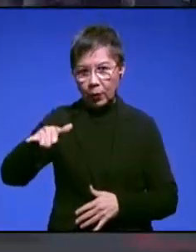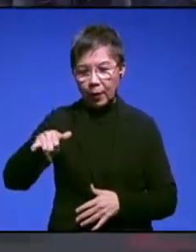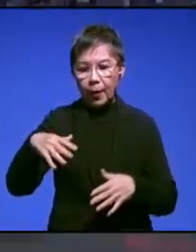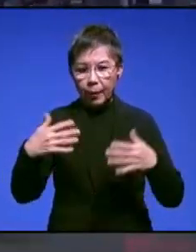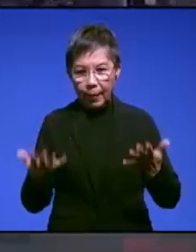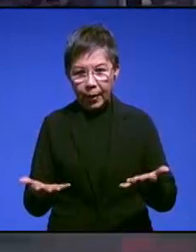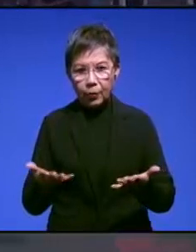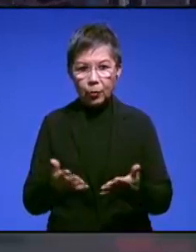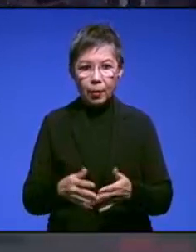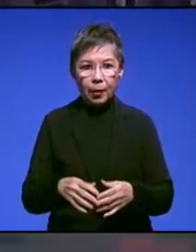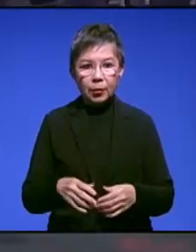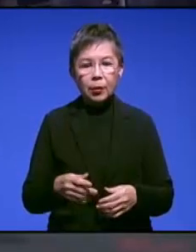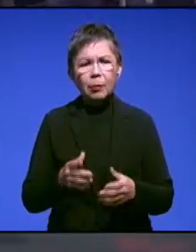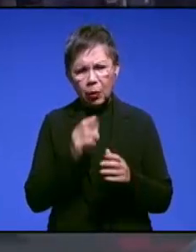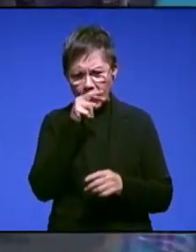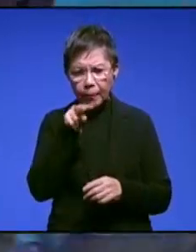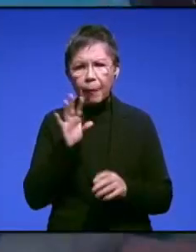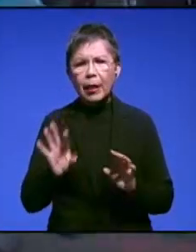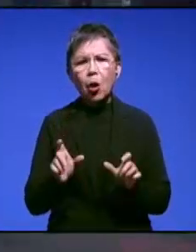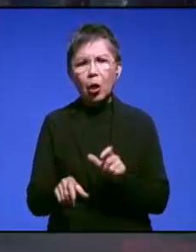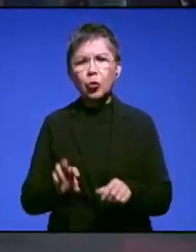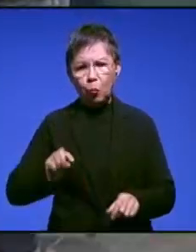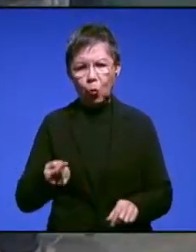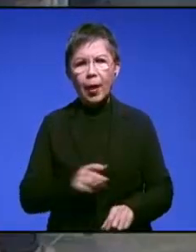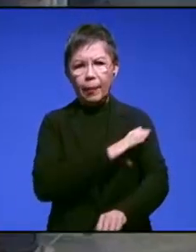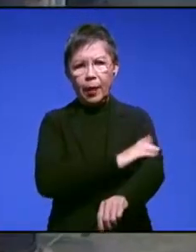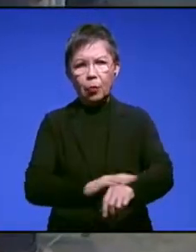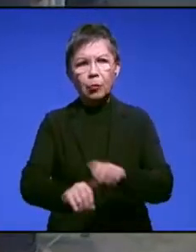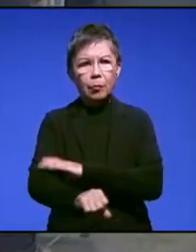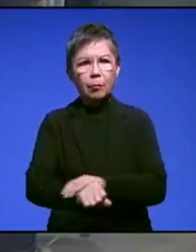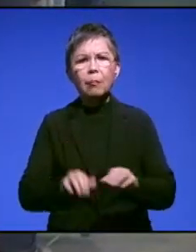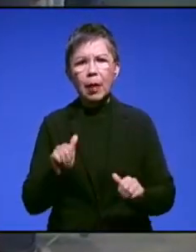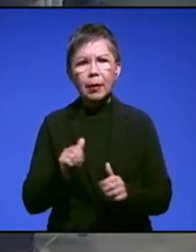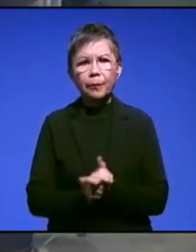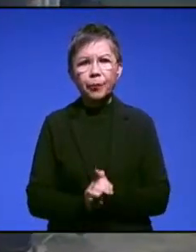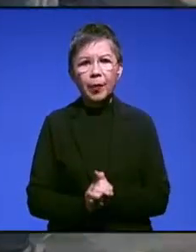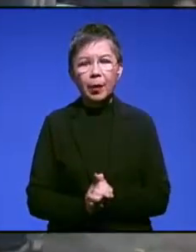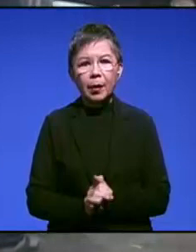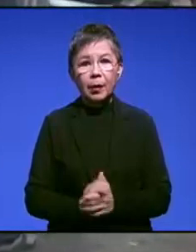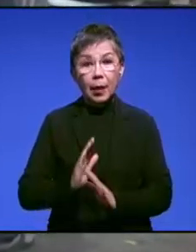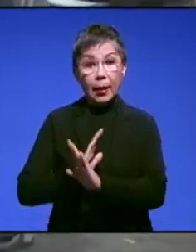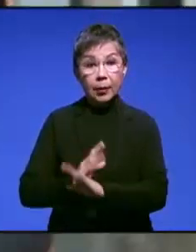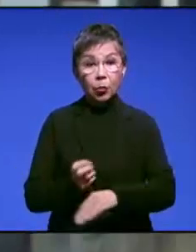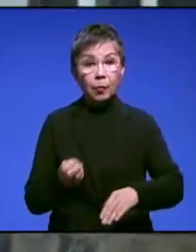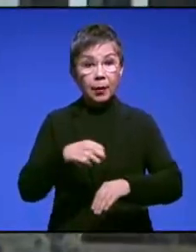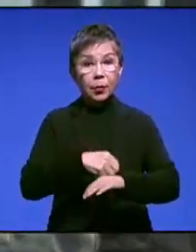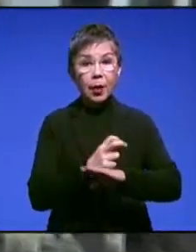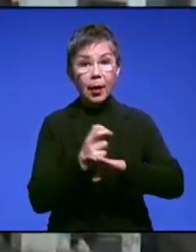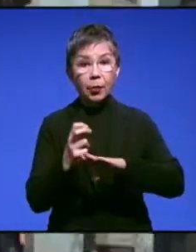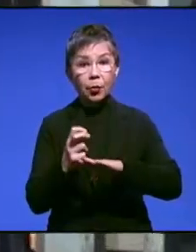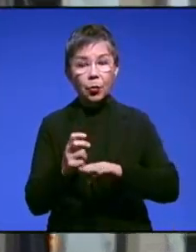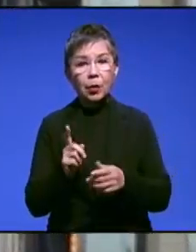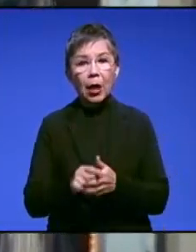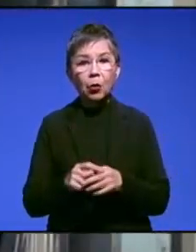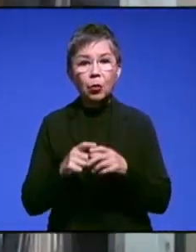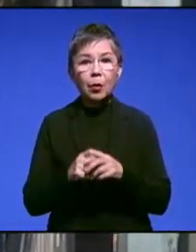kita lihat, sebenarnya sudah mayoritas sudah menggunakan lengan panjang. Sanksi larangan naik KRL pun menanti penumpang yang kedapatan